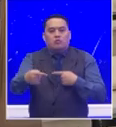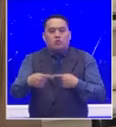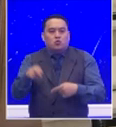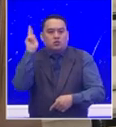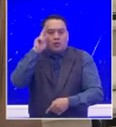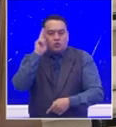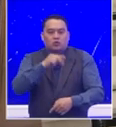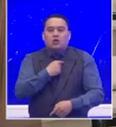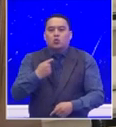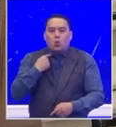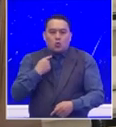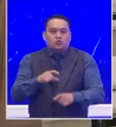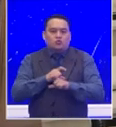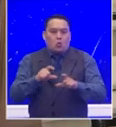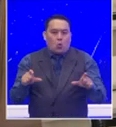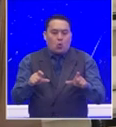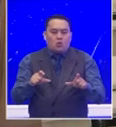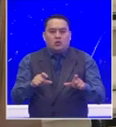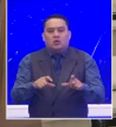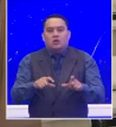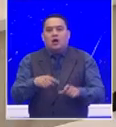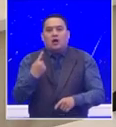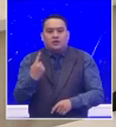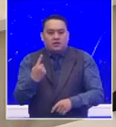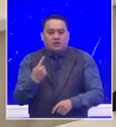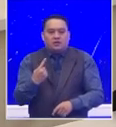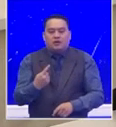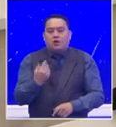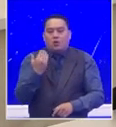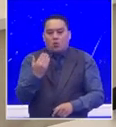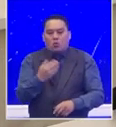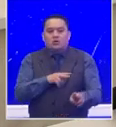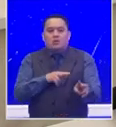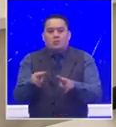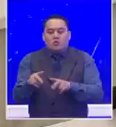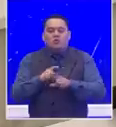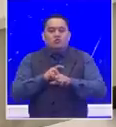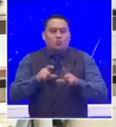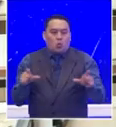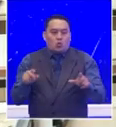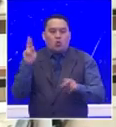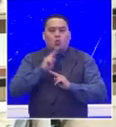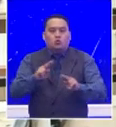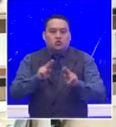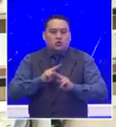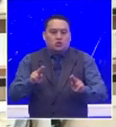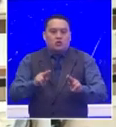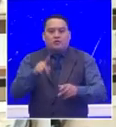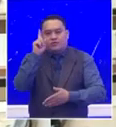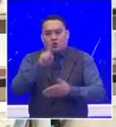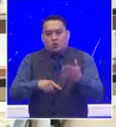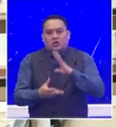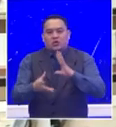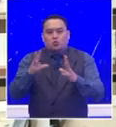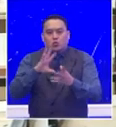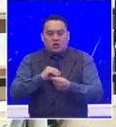заявляют педагоги Талдыкурганской средней школы-гимназии номер 1 имени Абая. Мониторинг среди школьников и учителей дал обнадеживающий результат.